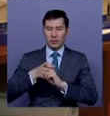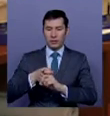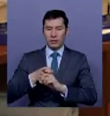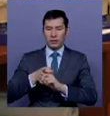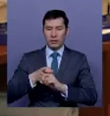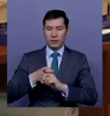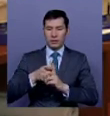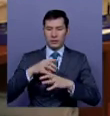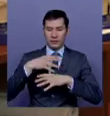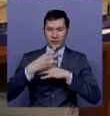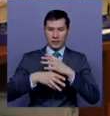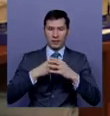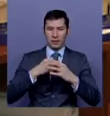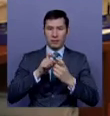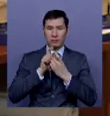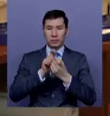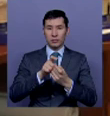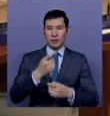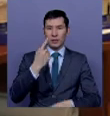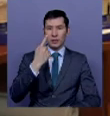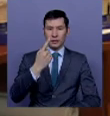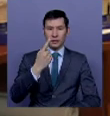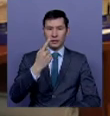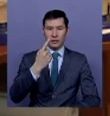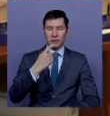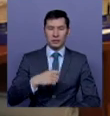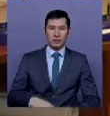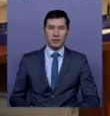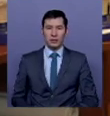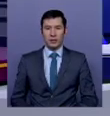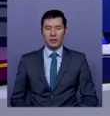барлық жерде күрес біреу біріккен ұлттар ұйымында да солай